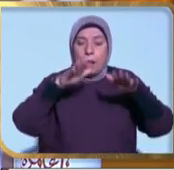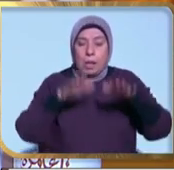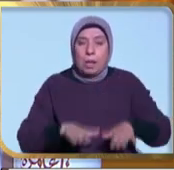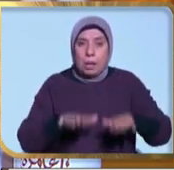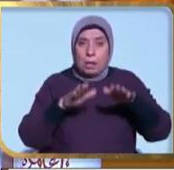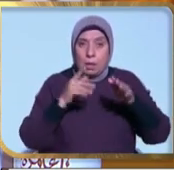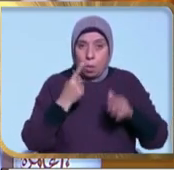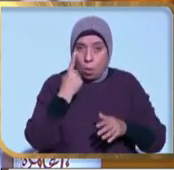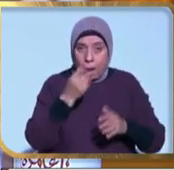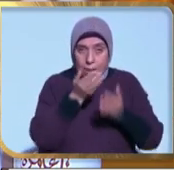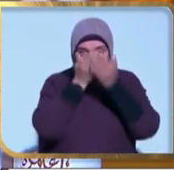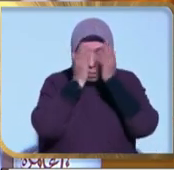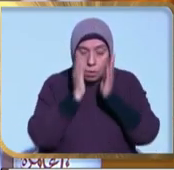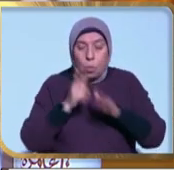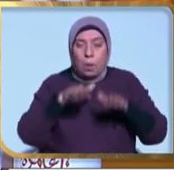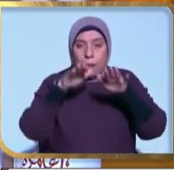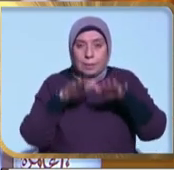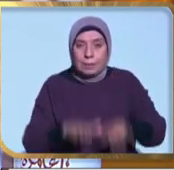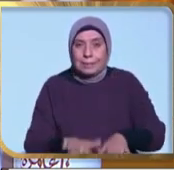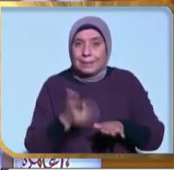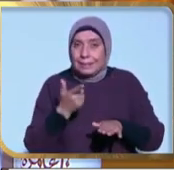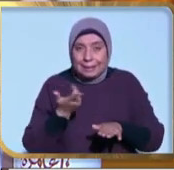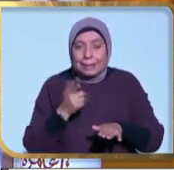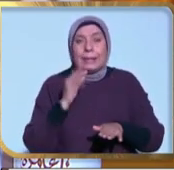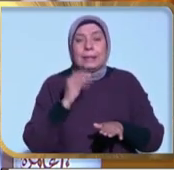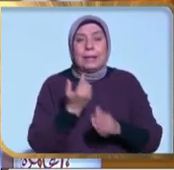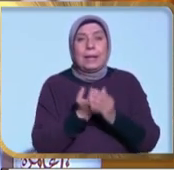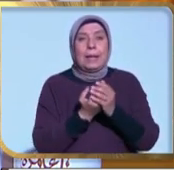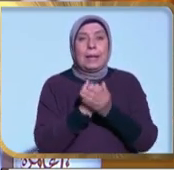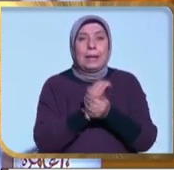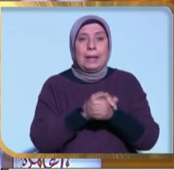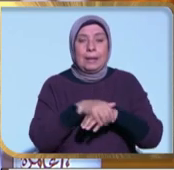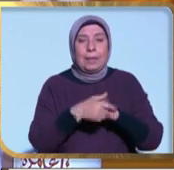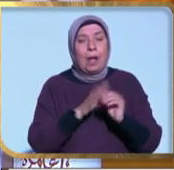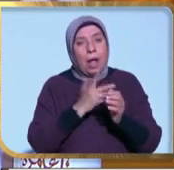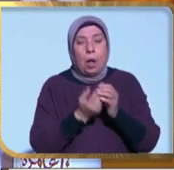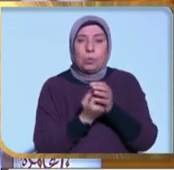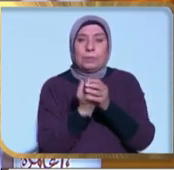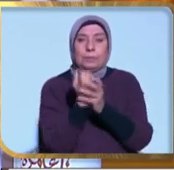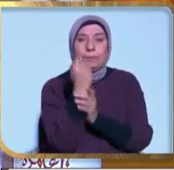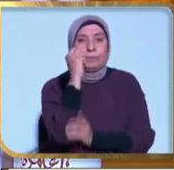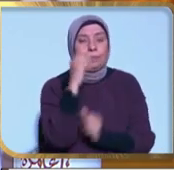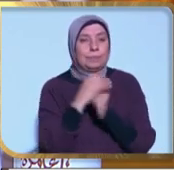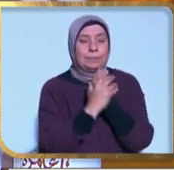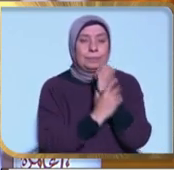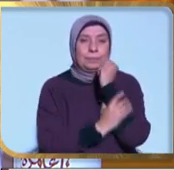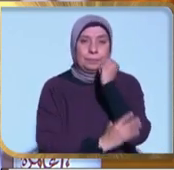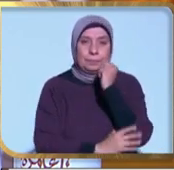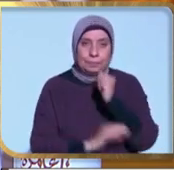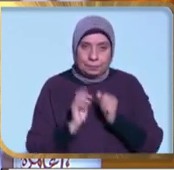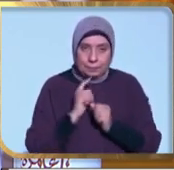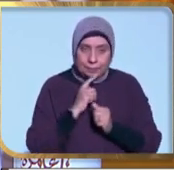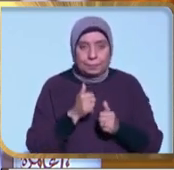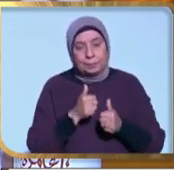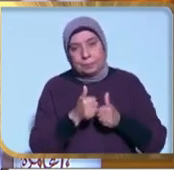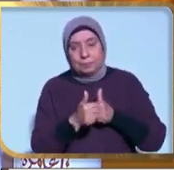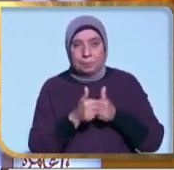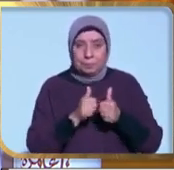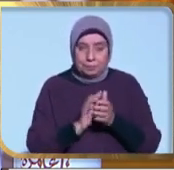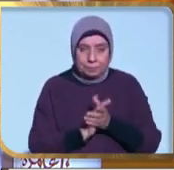وضربه لكفين الى الرسغين وجوبا والى المرفقين